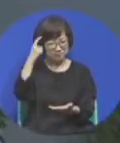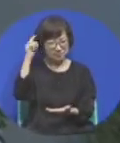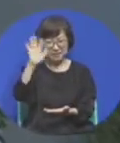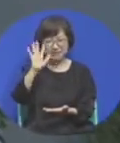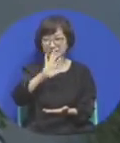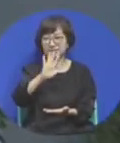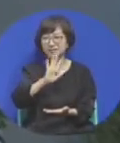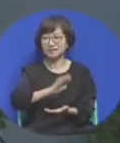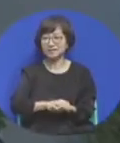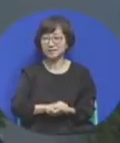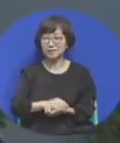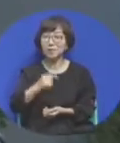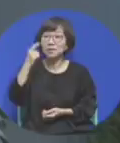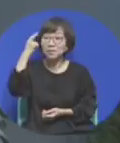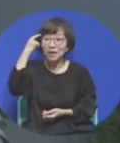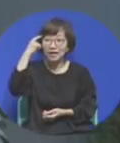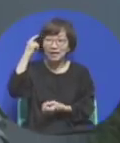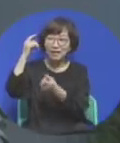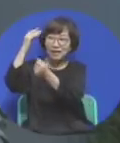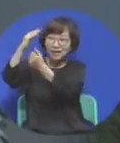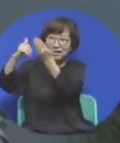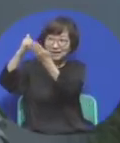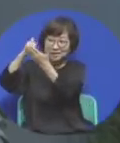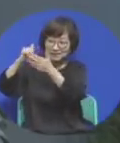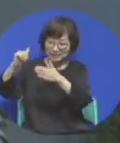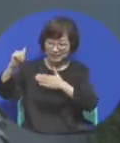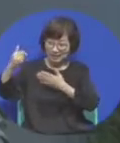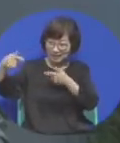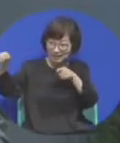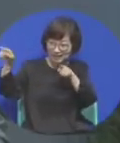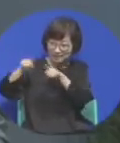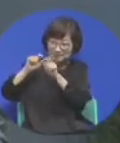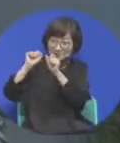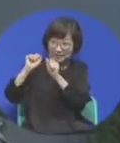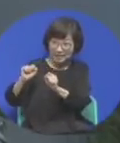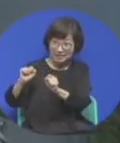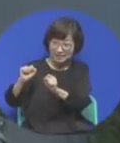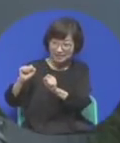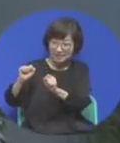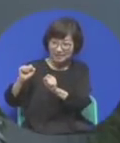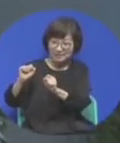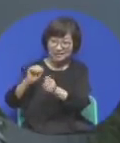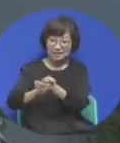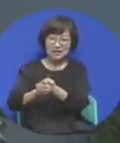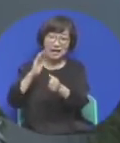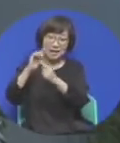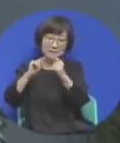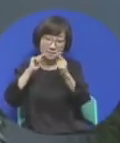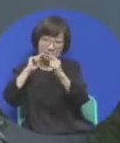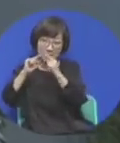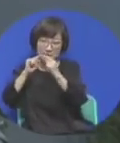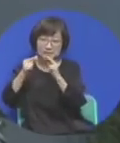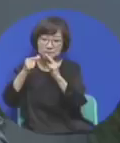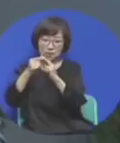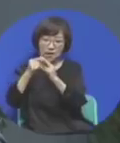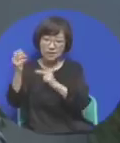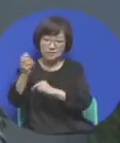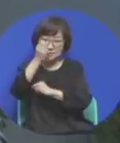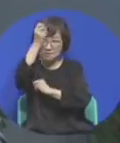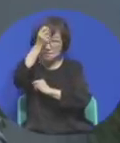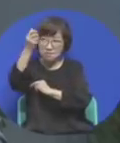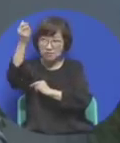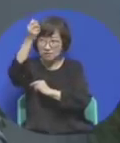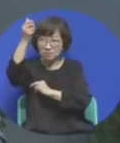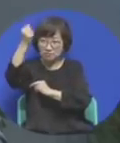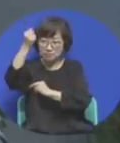problem. 왜요? Why? 하나님이 나와 함께 계시니까. Because God is with me. 그것도 정확하게 말씀으로 성령으로 성삼위 하나님께서